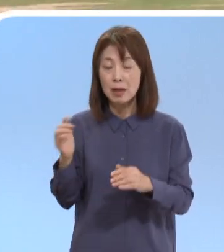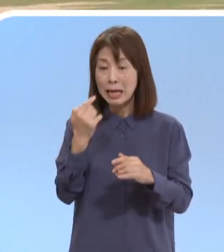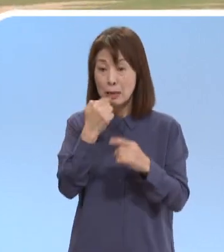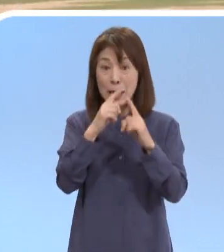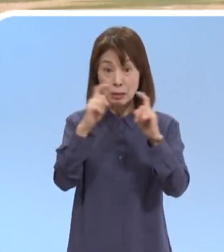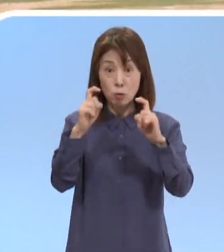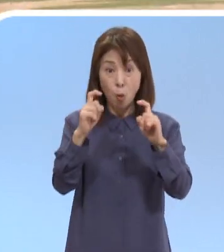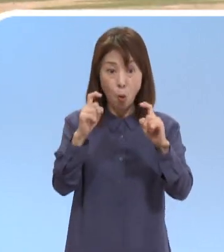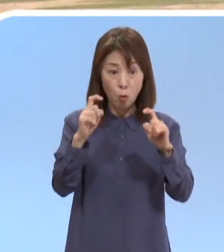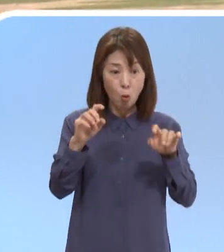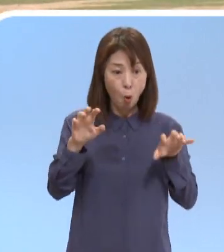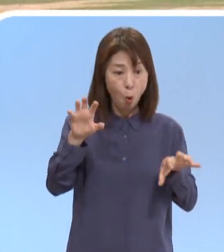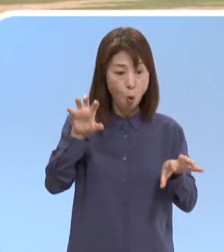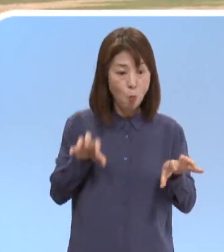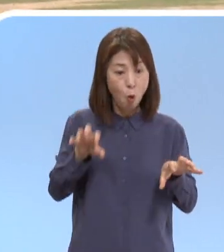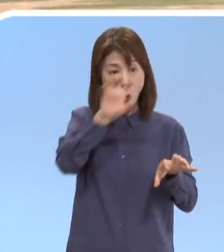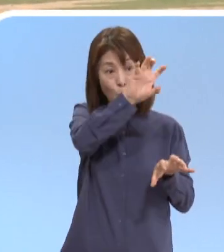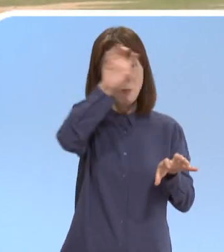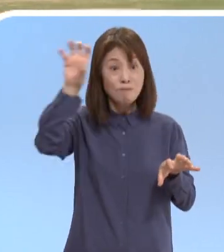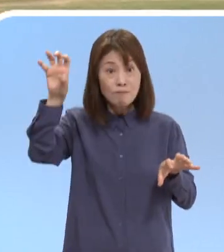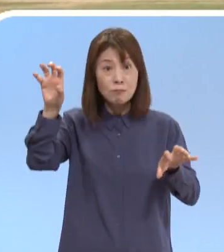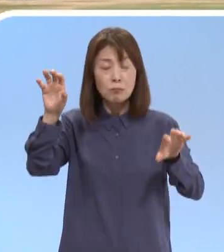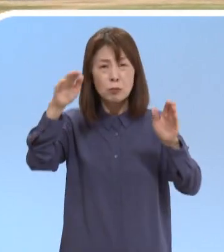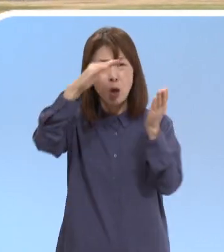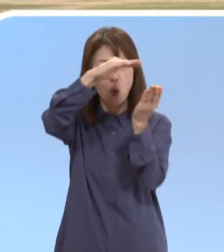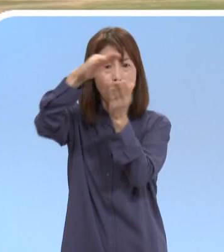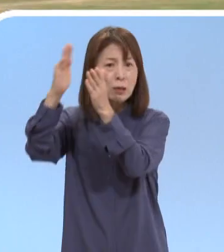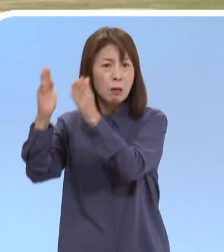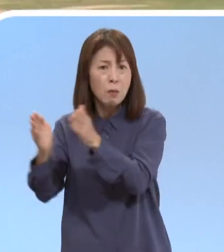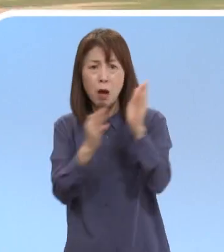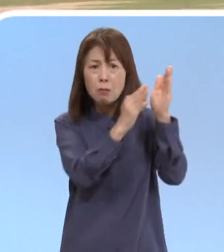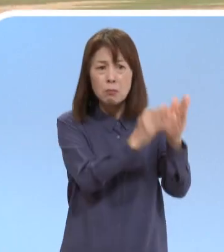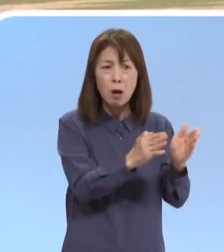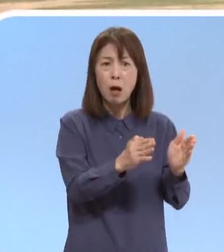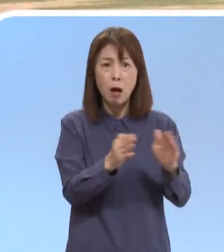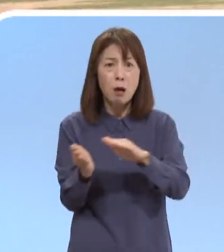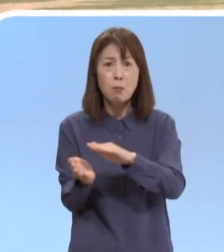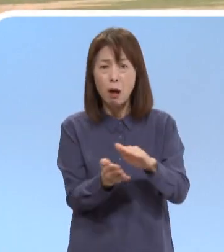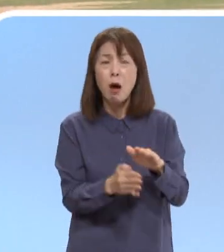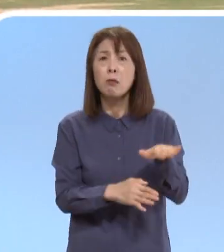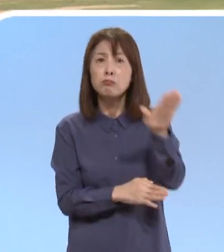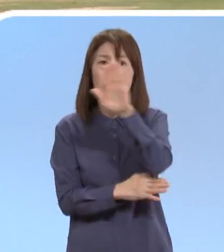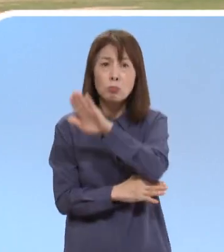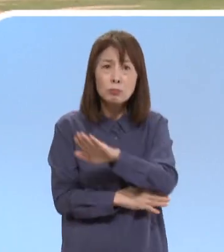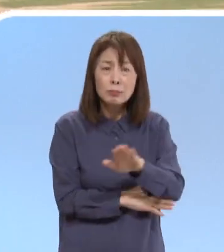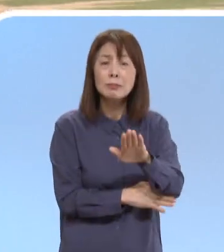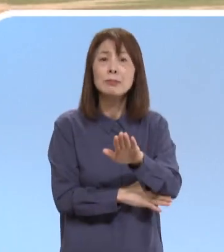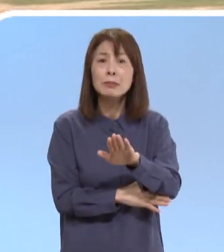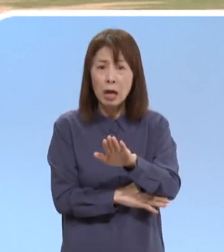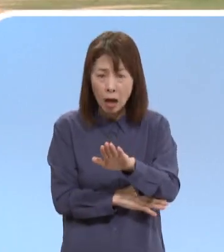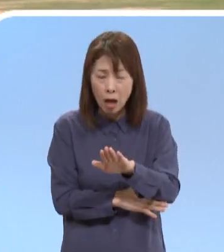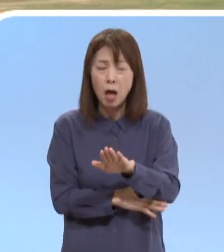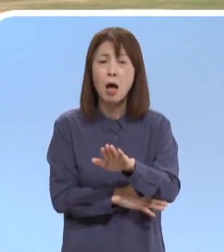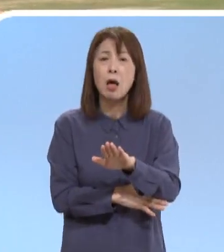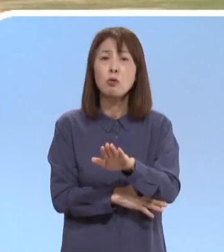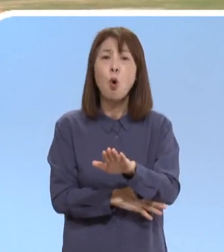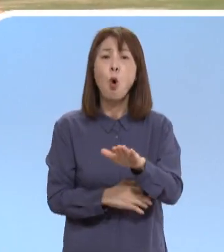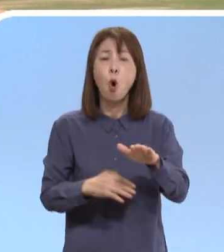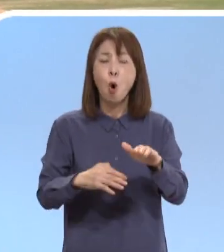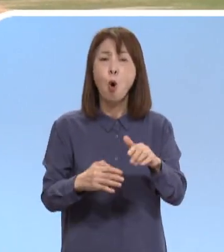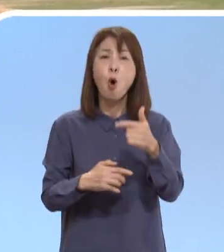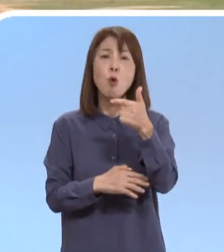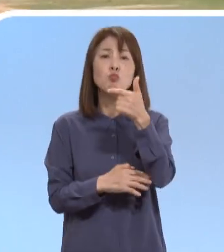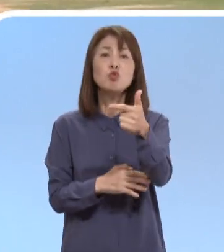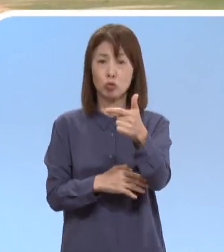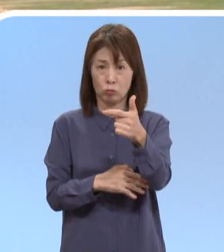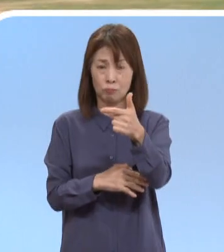守、伊老波の渡櫓、はあ、そして折回り櫓、はあ、6つの建物を同